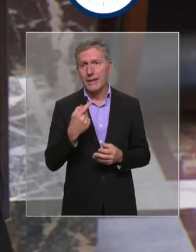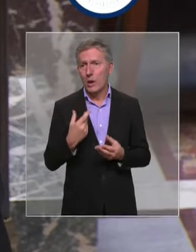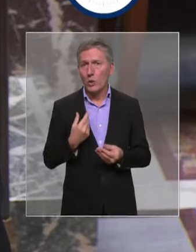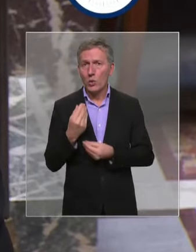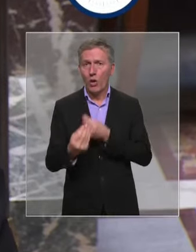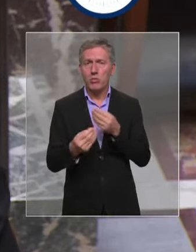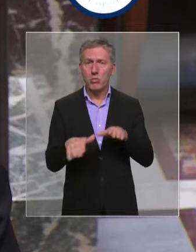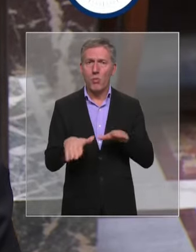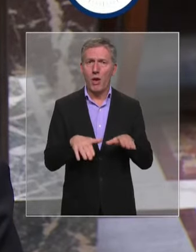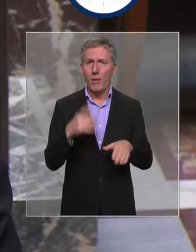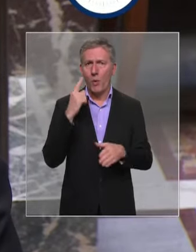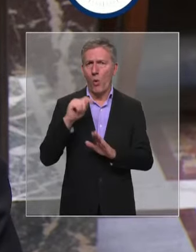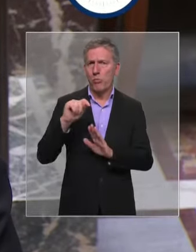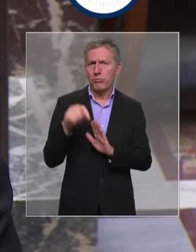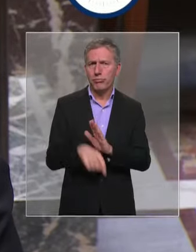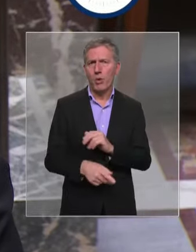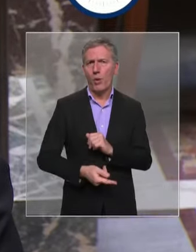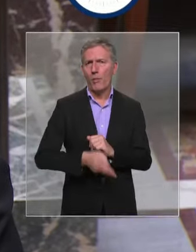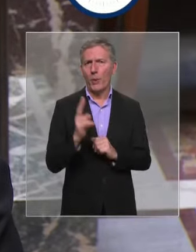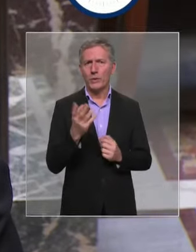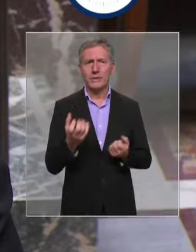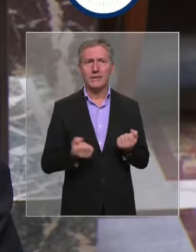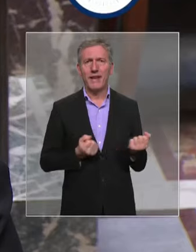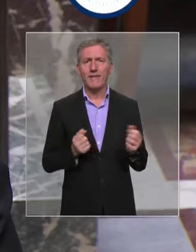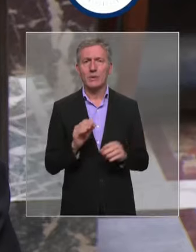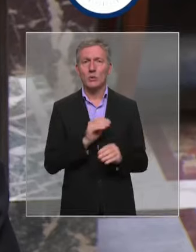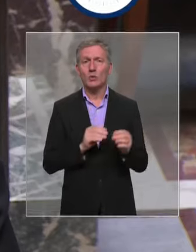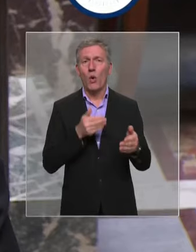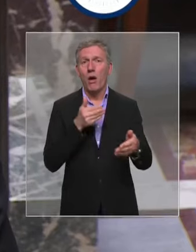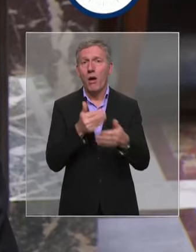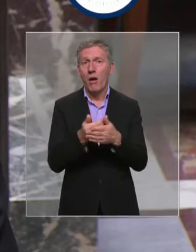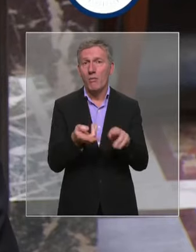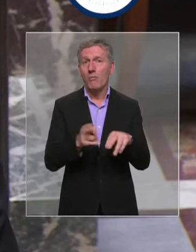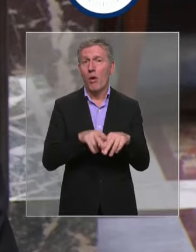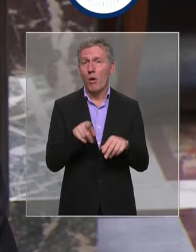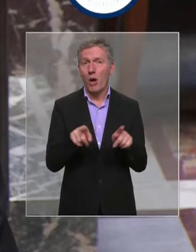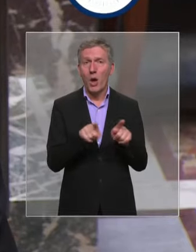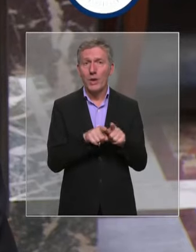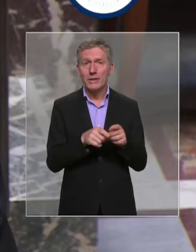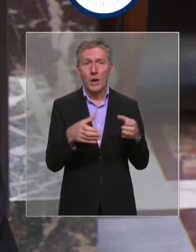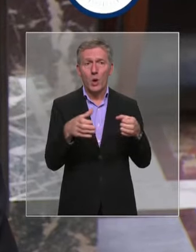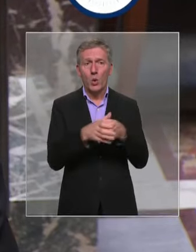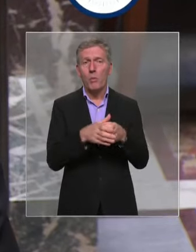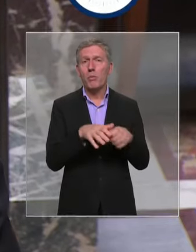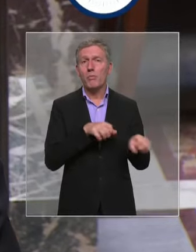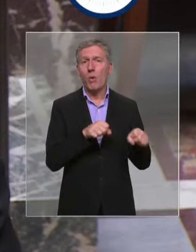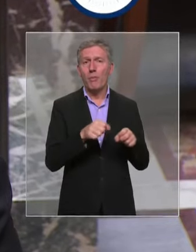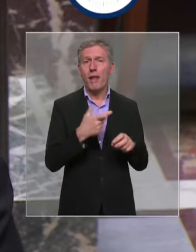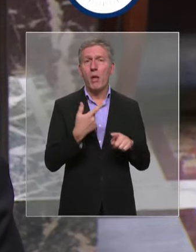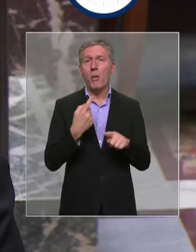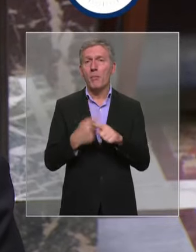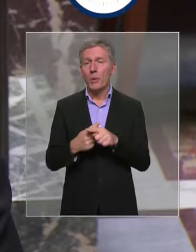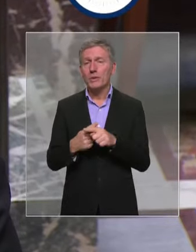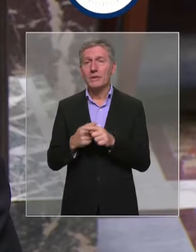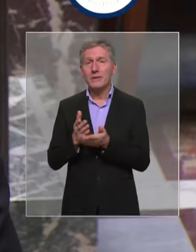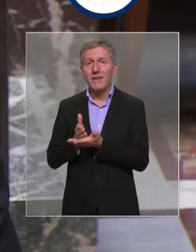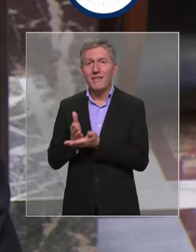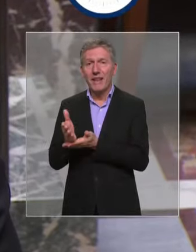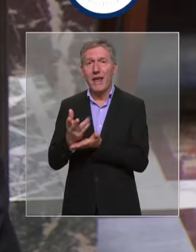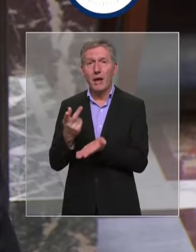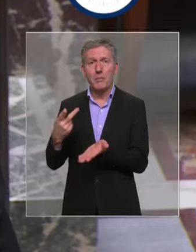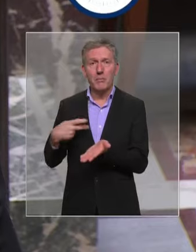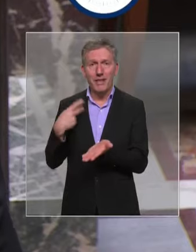pour aller plus loin sur à la fois les services de soins palliatifs mais également les unités mobiles et la filière médicale, c'est-à-dire